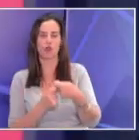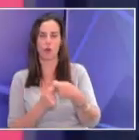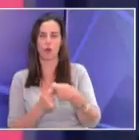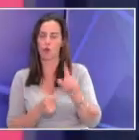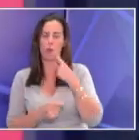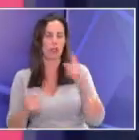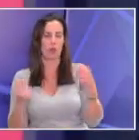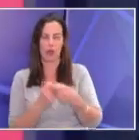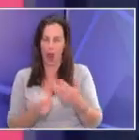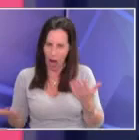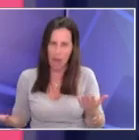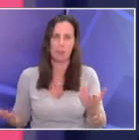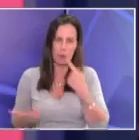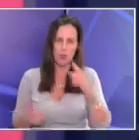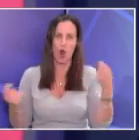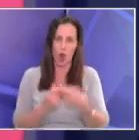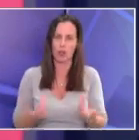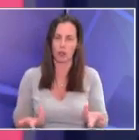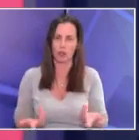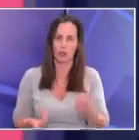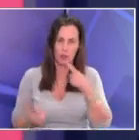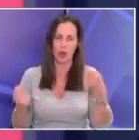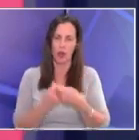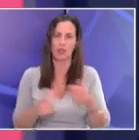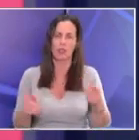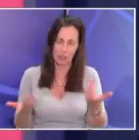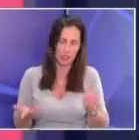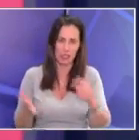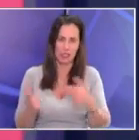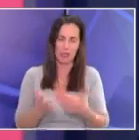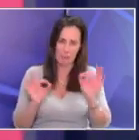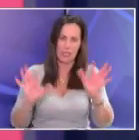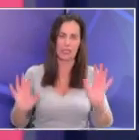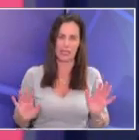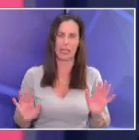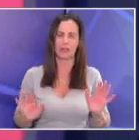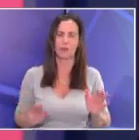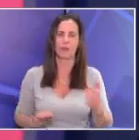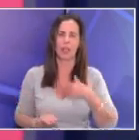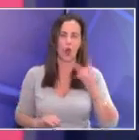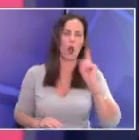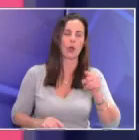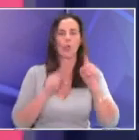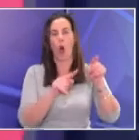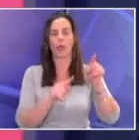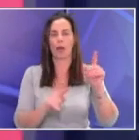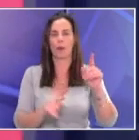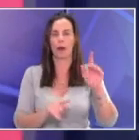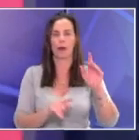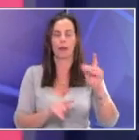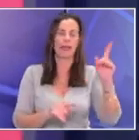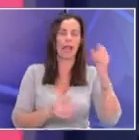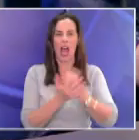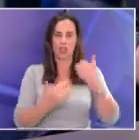ובעיניי זה דבר הרבה יותר חמור. אז מה אם הוא אומר שזה לא קשור? וטענת ברושי הוא לא תרימין את הילד נחמיאס ורבין. זה בסדר, אנחנו לא צריכים אותם לאשר לנו מה שהם